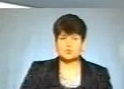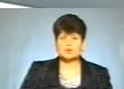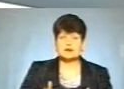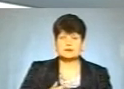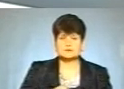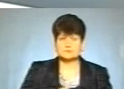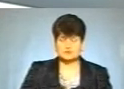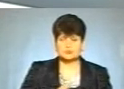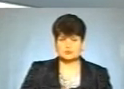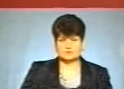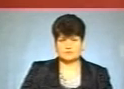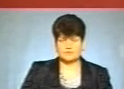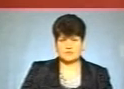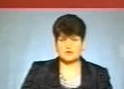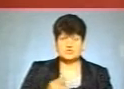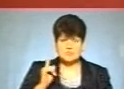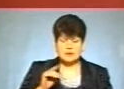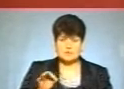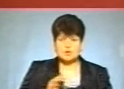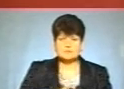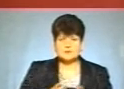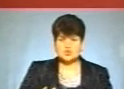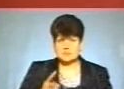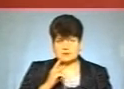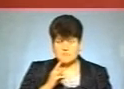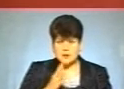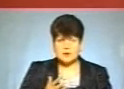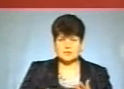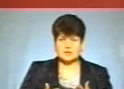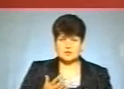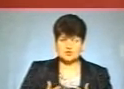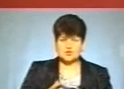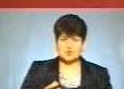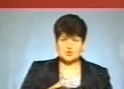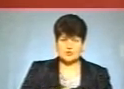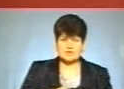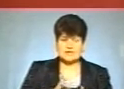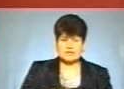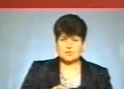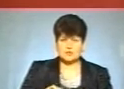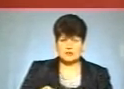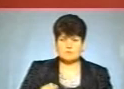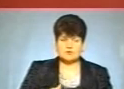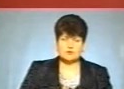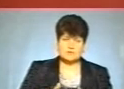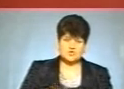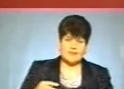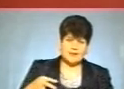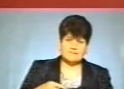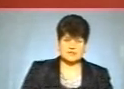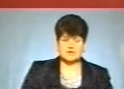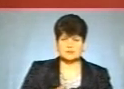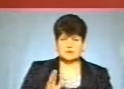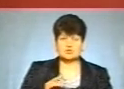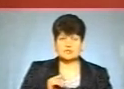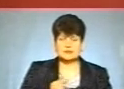функції будуть. Чи відомо щось наразі про збільшення заробітної плати? Тому що якщо скорочується кількість людей, можливо, більше навантаження буде на